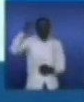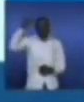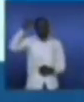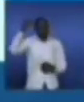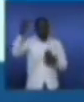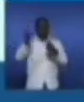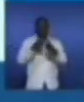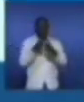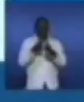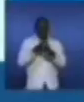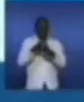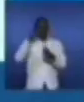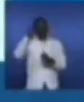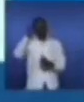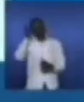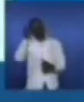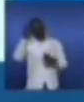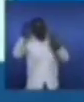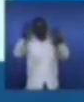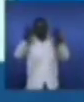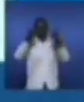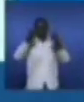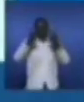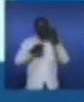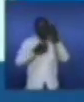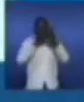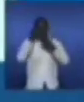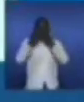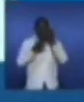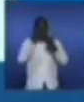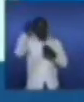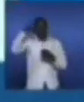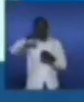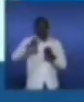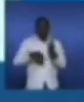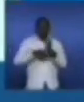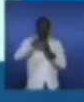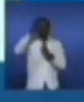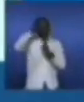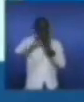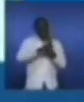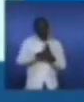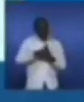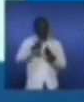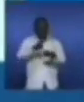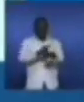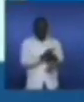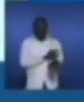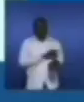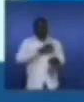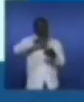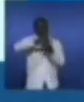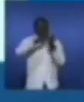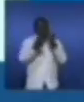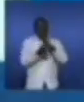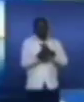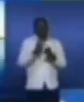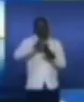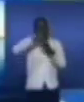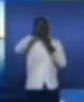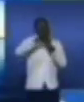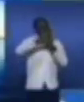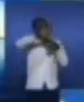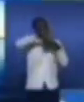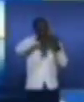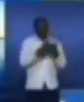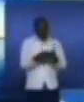planche autour du thème sciences, technologies et innovations pour un développement durable dans un contexte de changement climatique global. Les journées